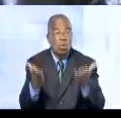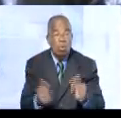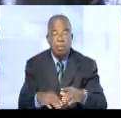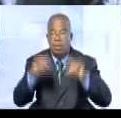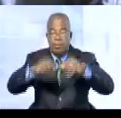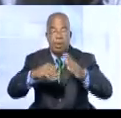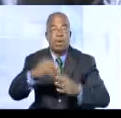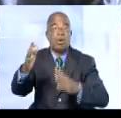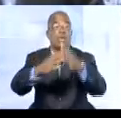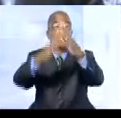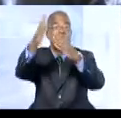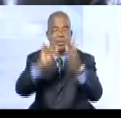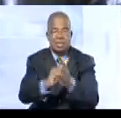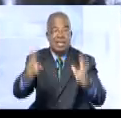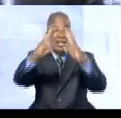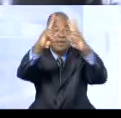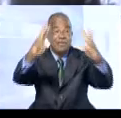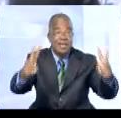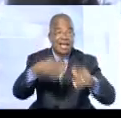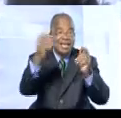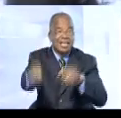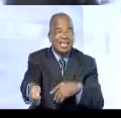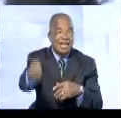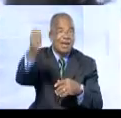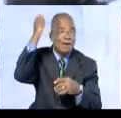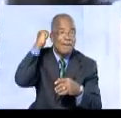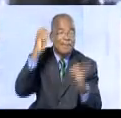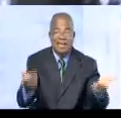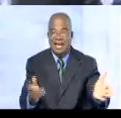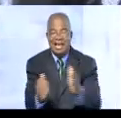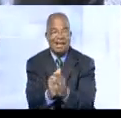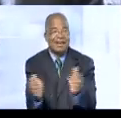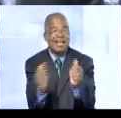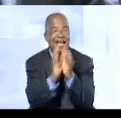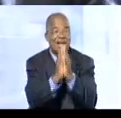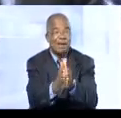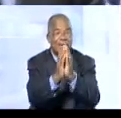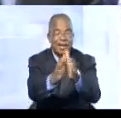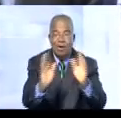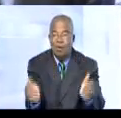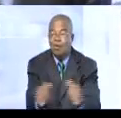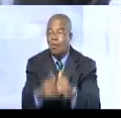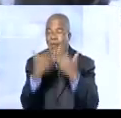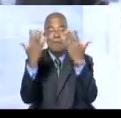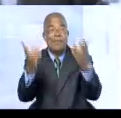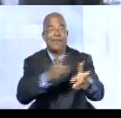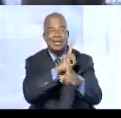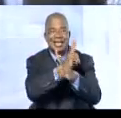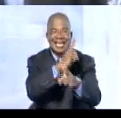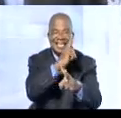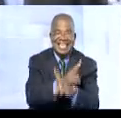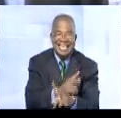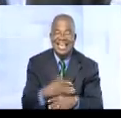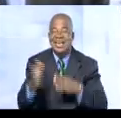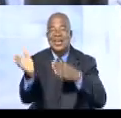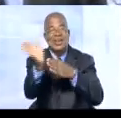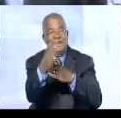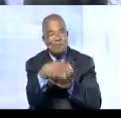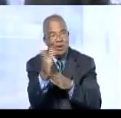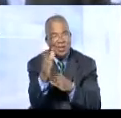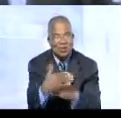pêche qui va comprendre des unités de glace, une halle de poissons et bien sûr, je dirais, des locaux